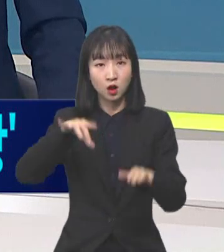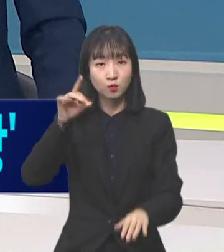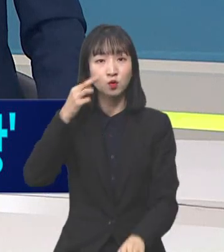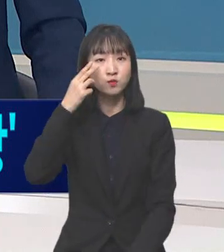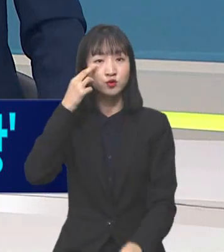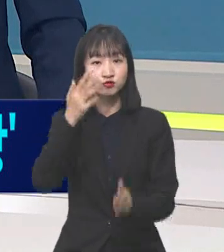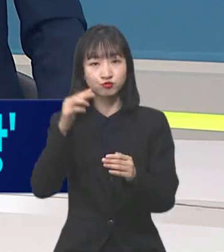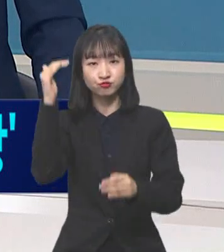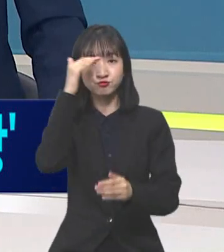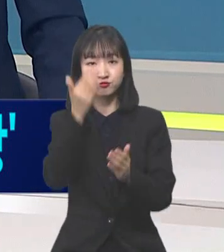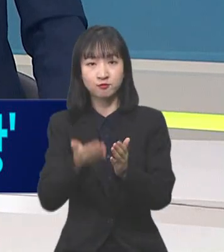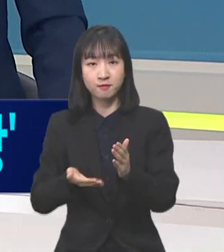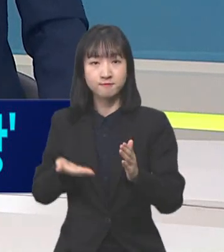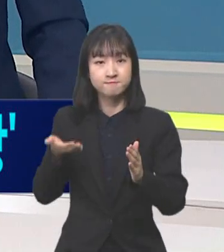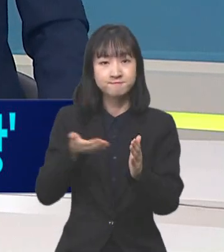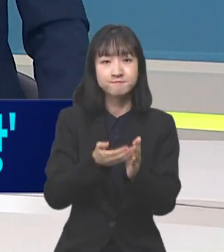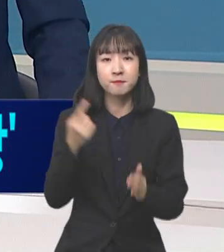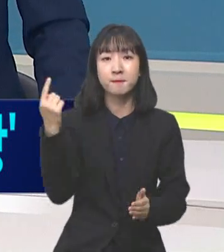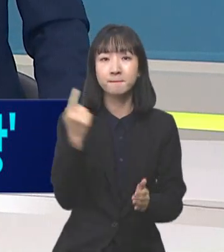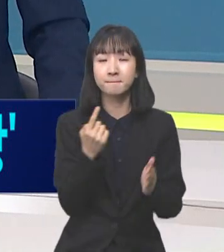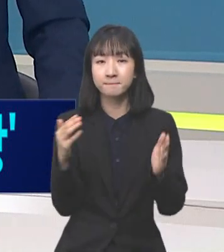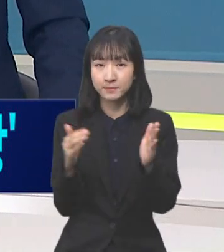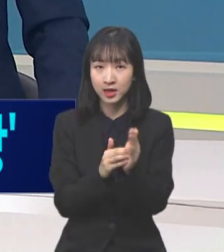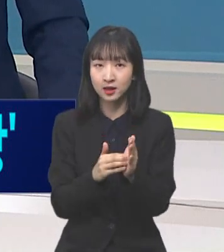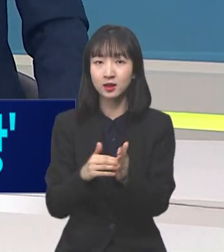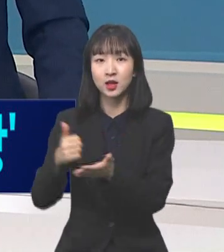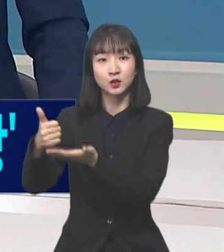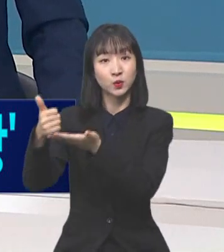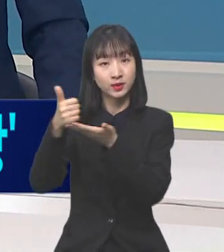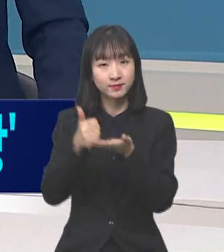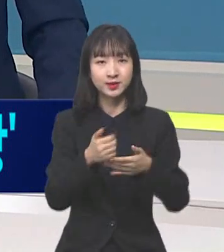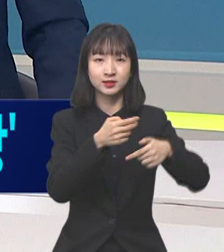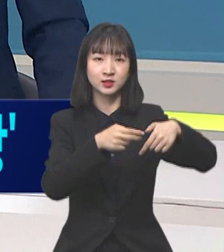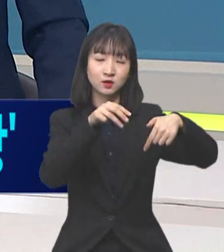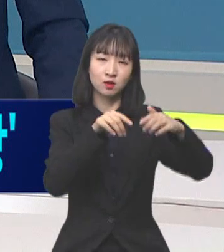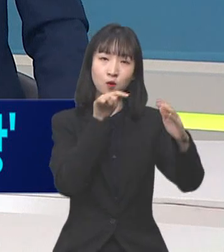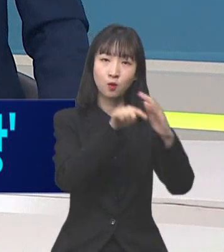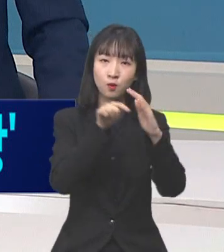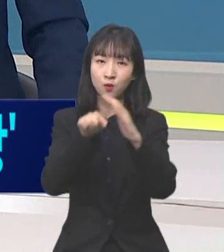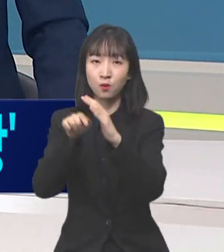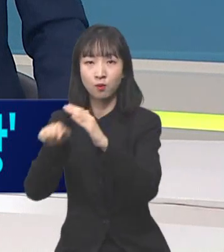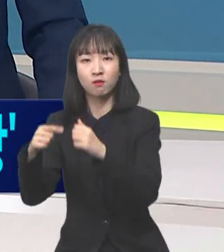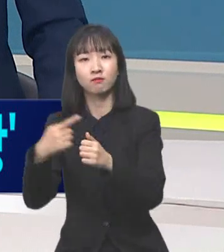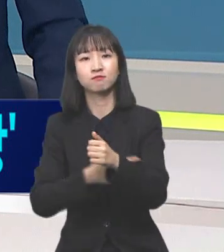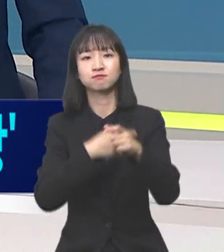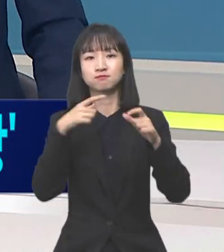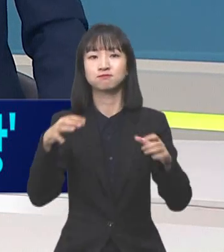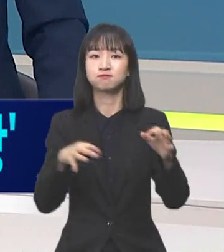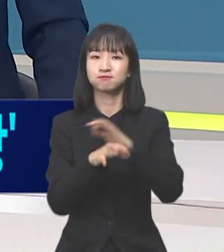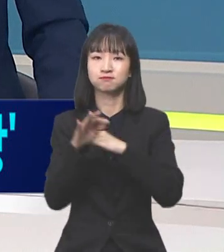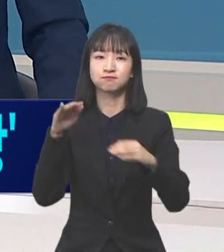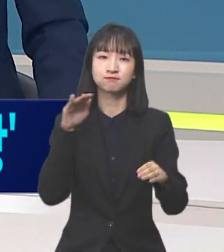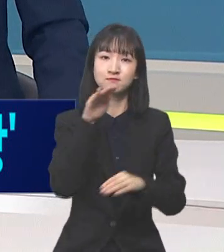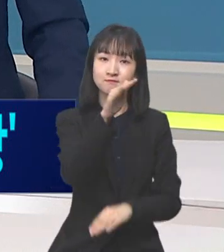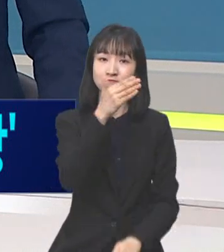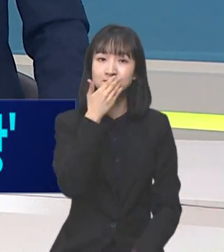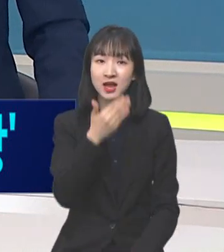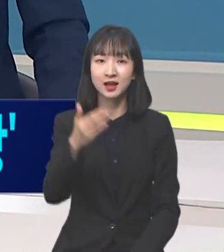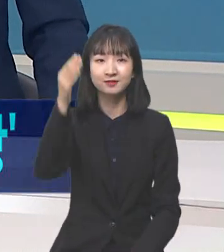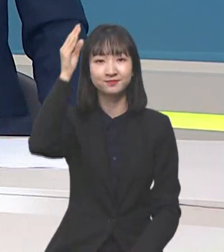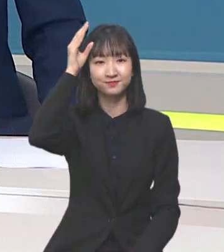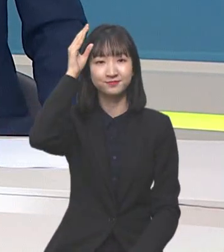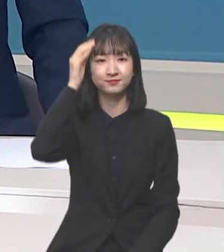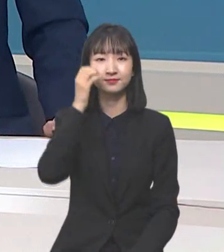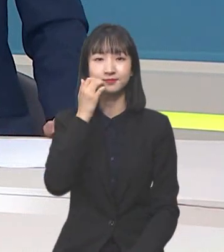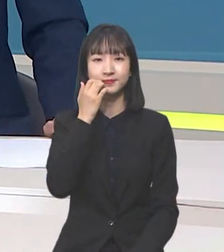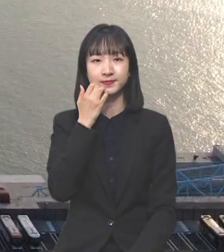월드 크루즈 다 입항 했습니다 되게 승객들의 인성 곳곳을 방문하게 따라 지역경제 활성화에 기여할 지 주목됩니다 이형구 기자